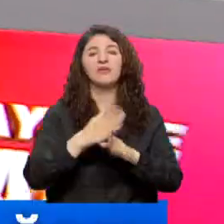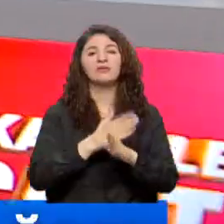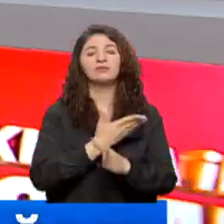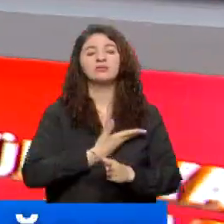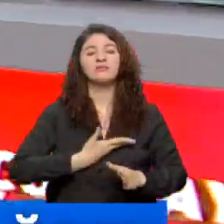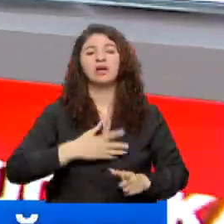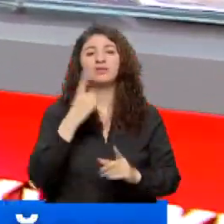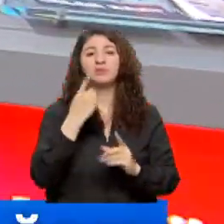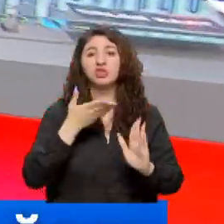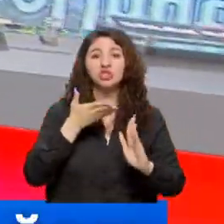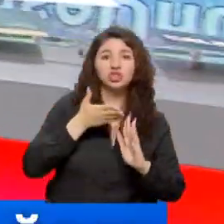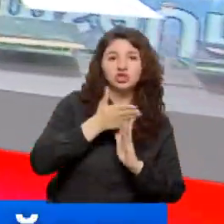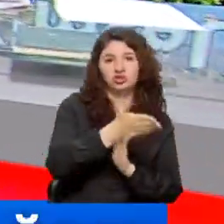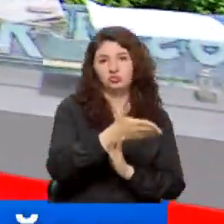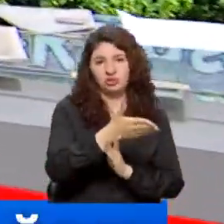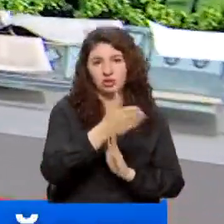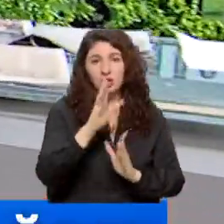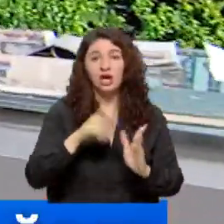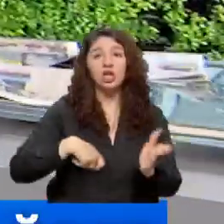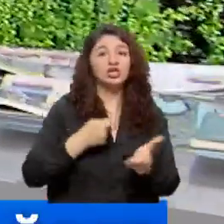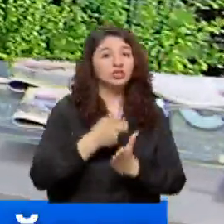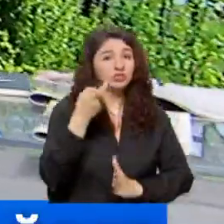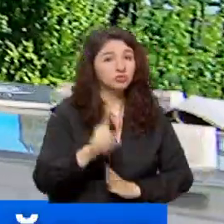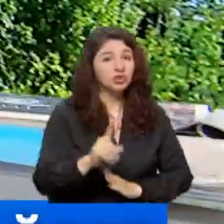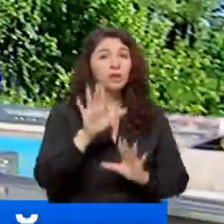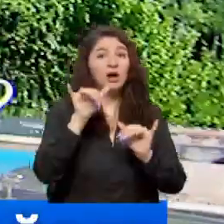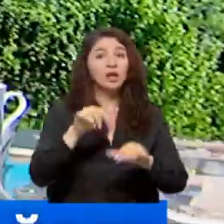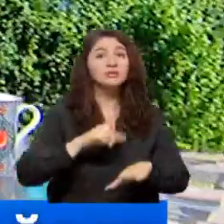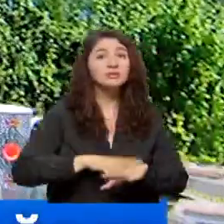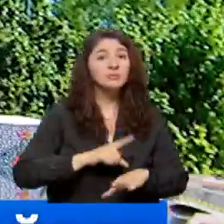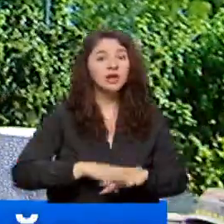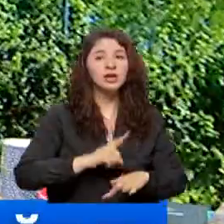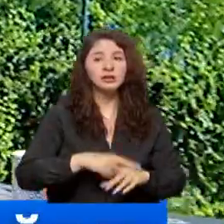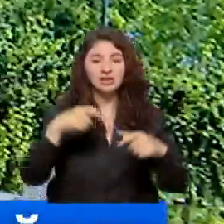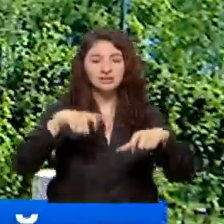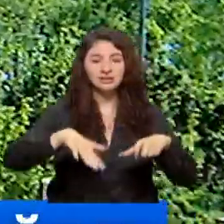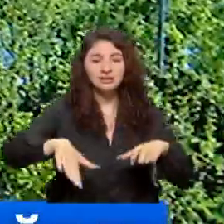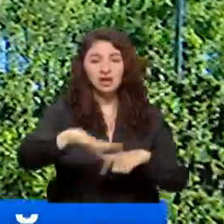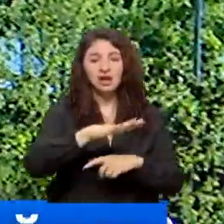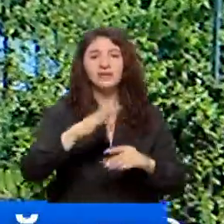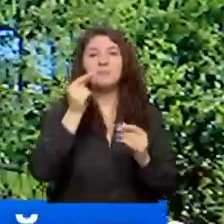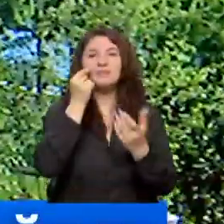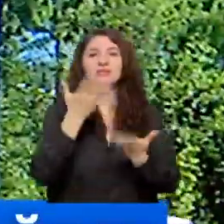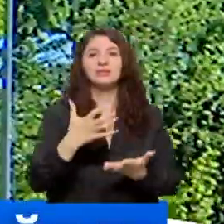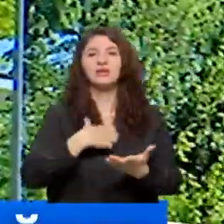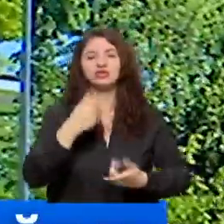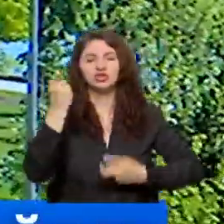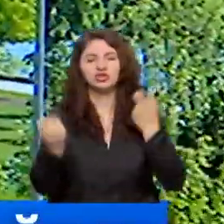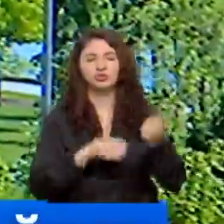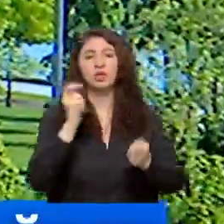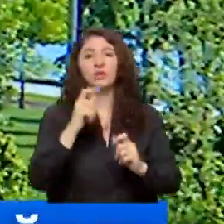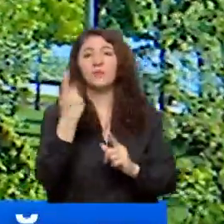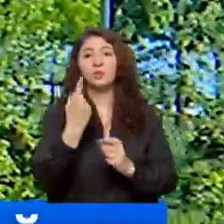Yurtsever bir girişimci yatırımcı ama aynı zamanda sahada bizzat bu işlerle